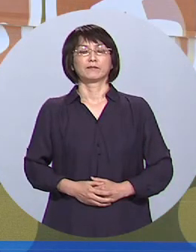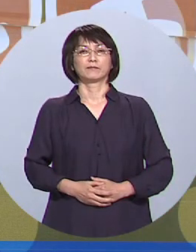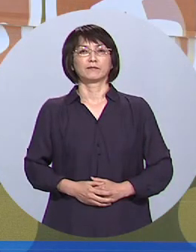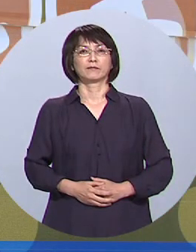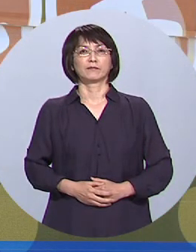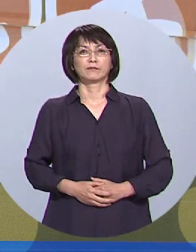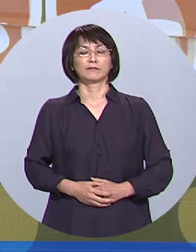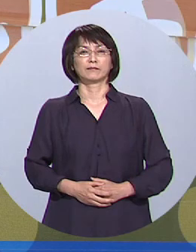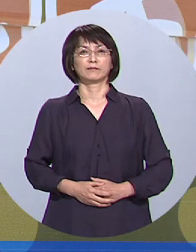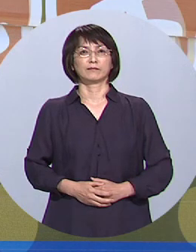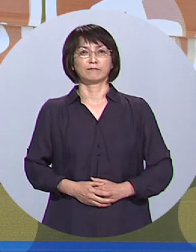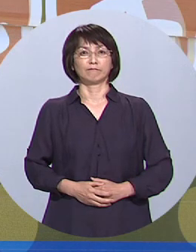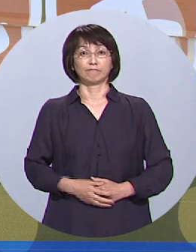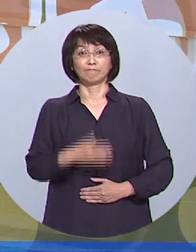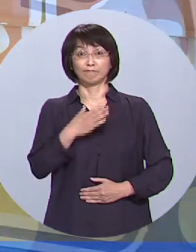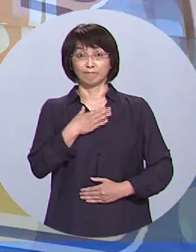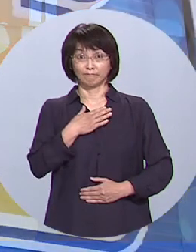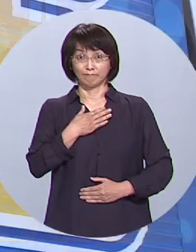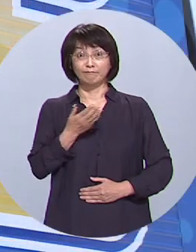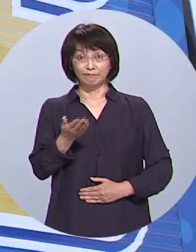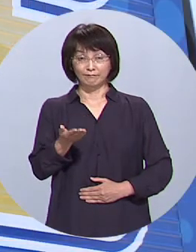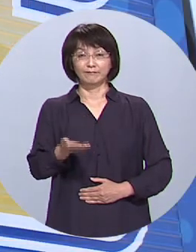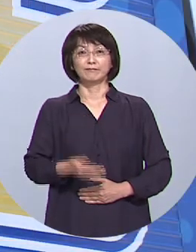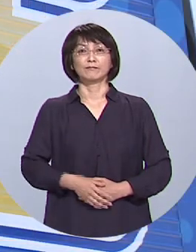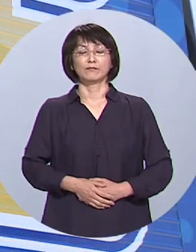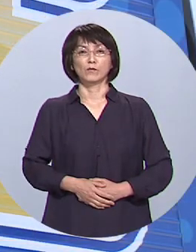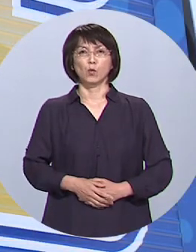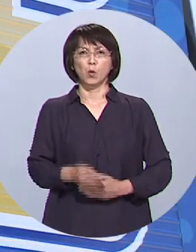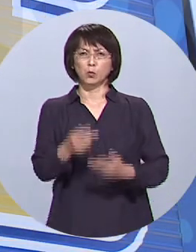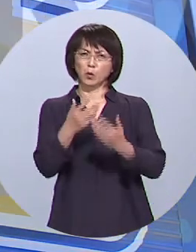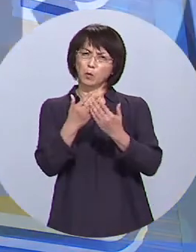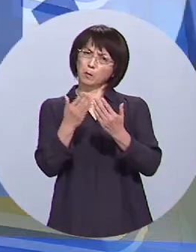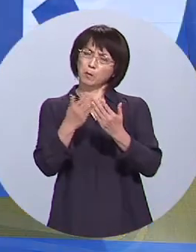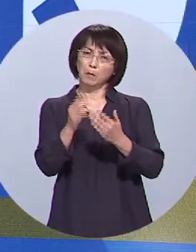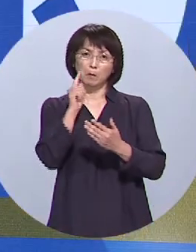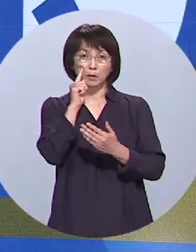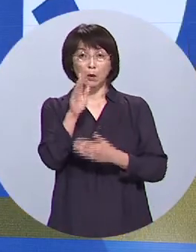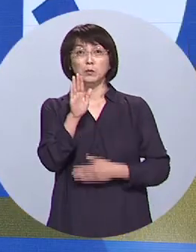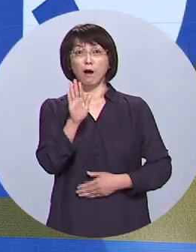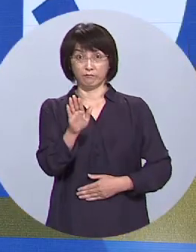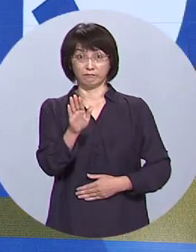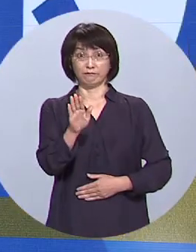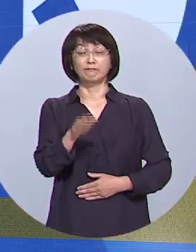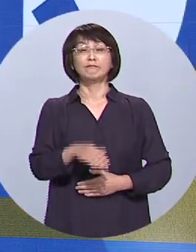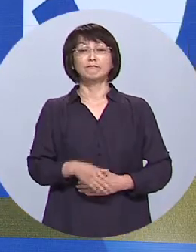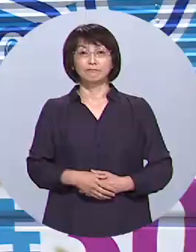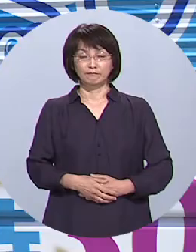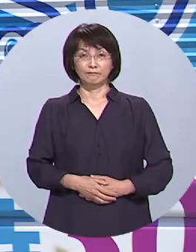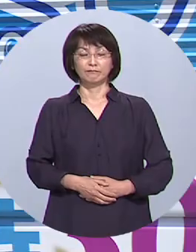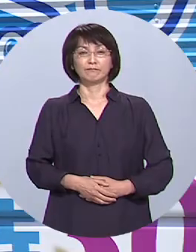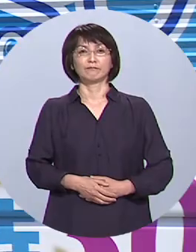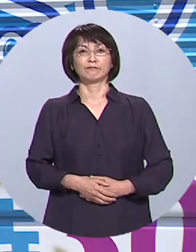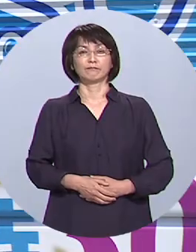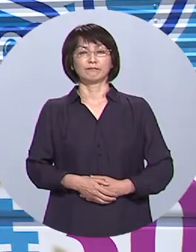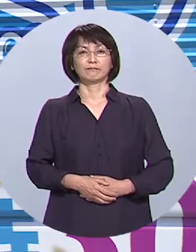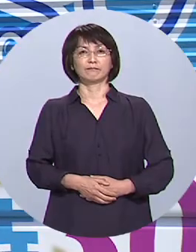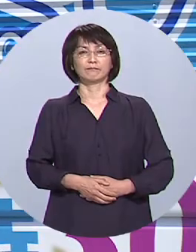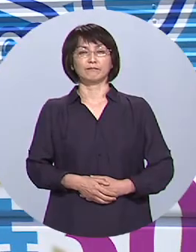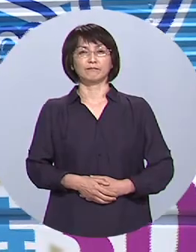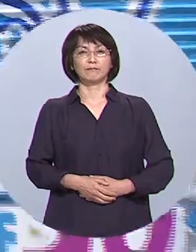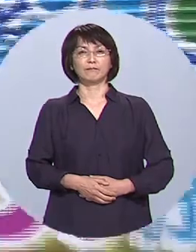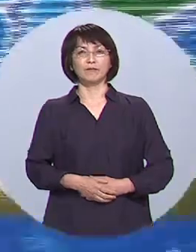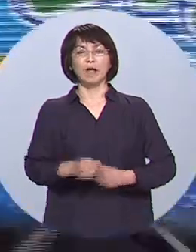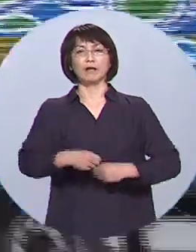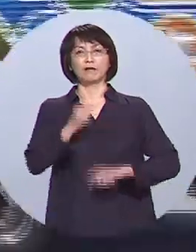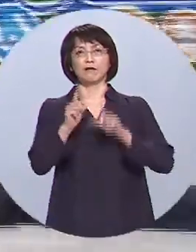はい、分かりますか。 さあ、ね、このロゴは見覚えがありますが、何でしょうね。 壁画じゃないですか。違います。 正